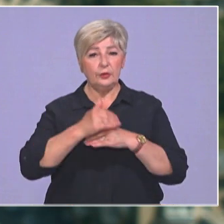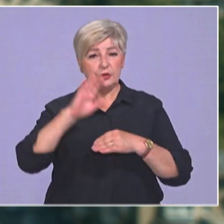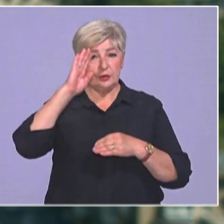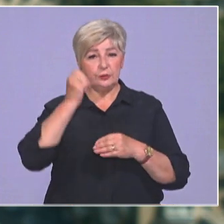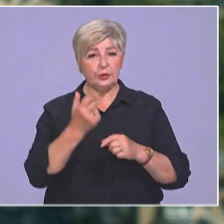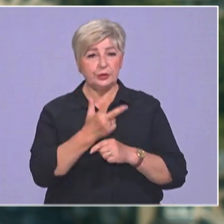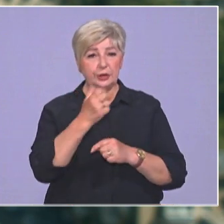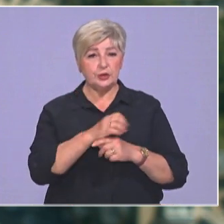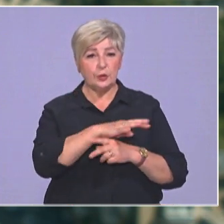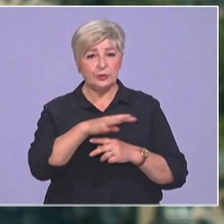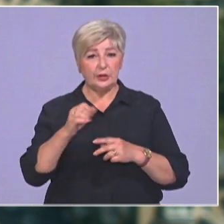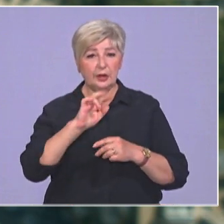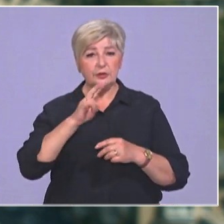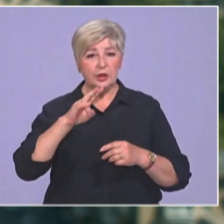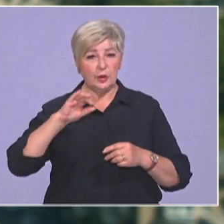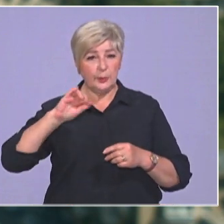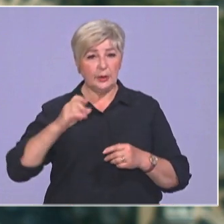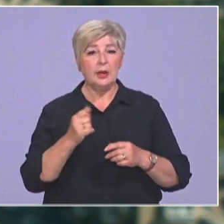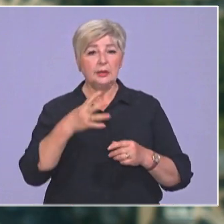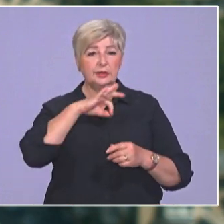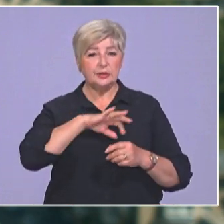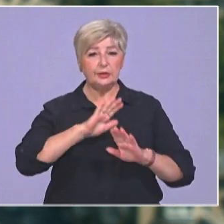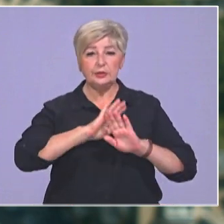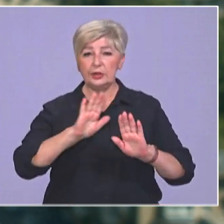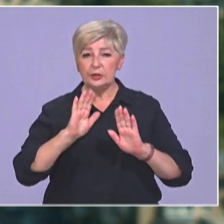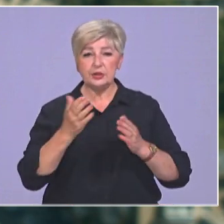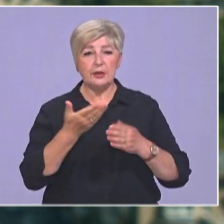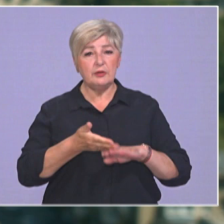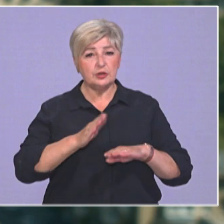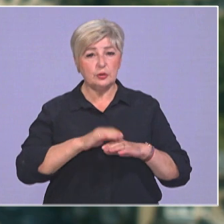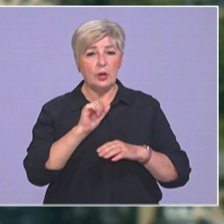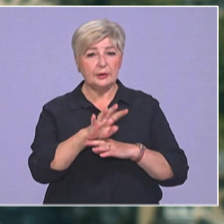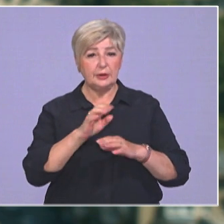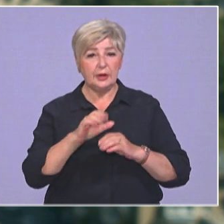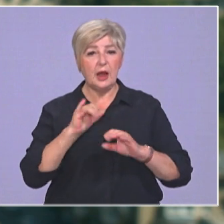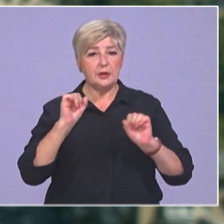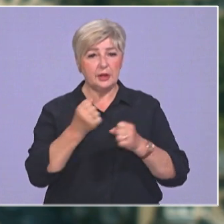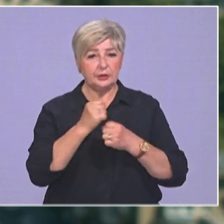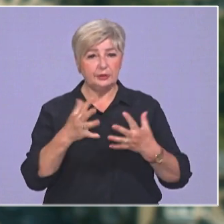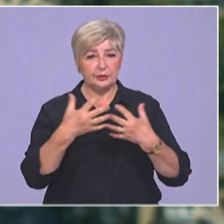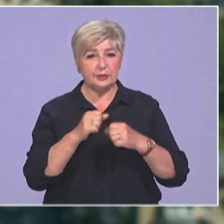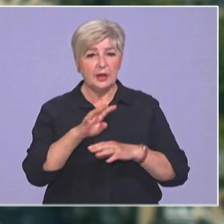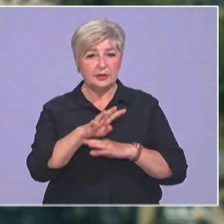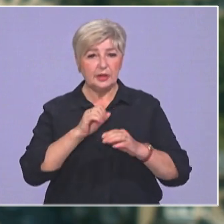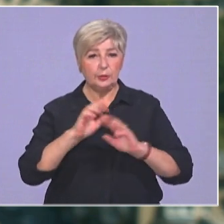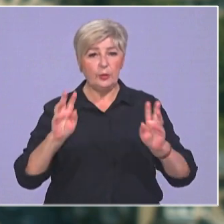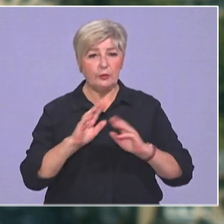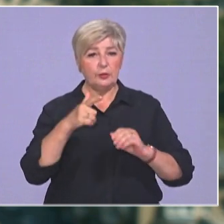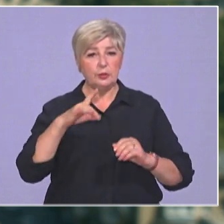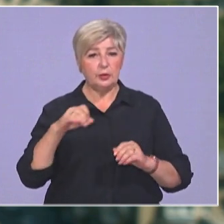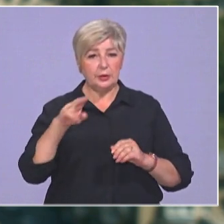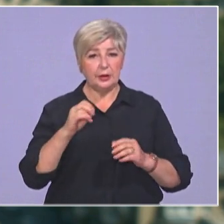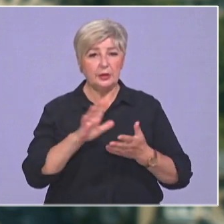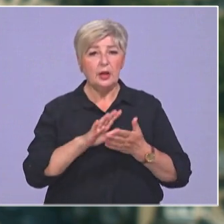Ввечері ворог тричі обстріляв Нікополь. Застосував не лише важку артилерію, а й реактивну систему залпового вогню «Град».